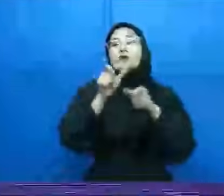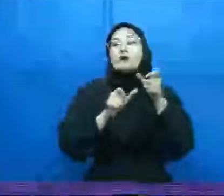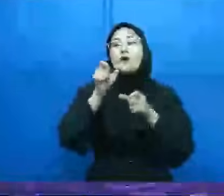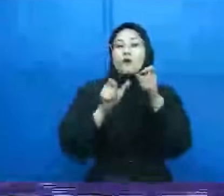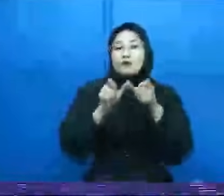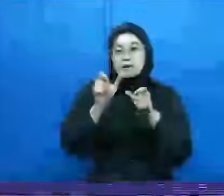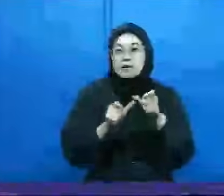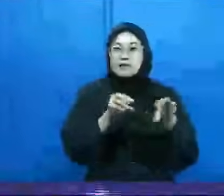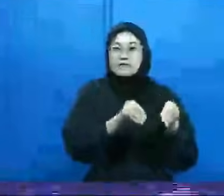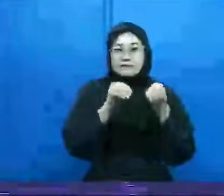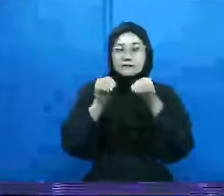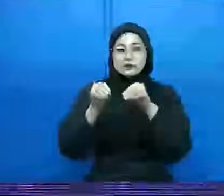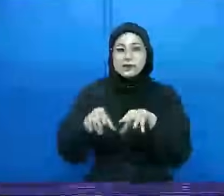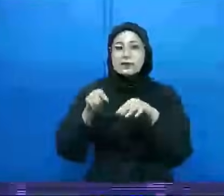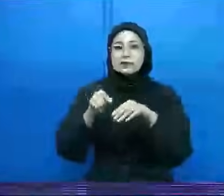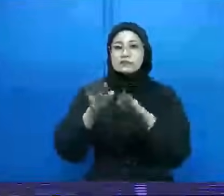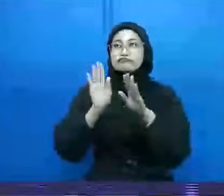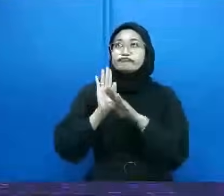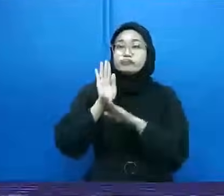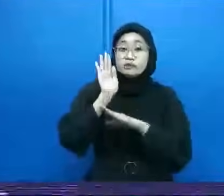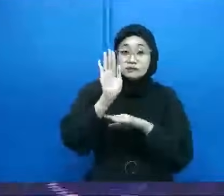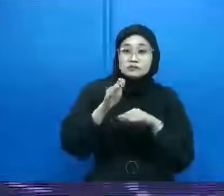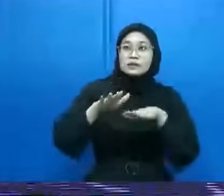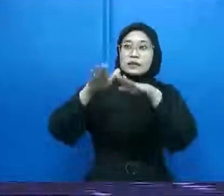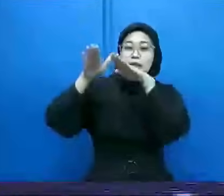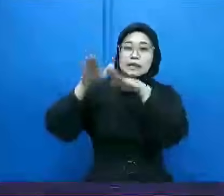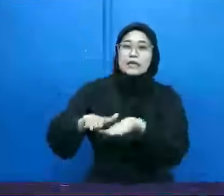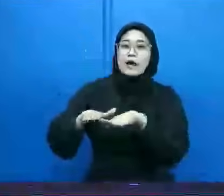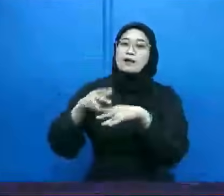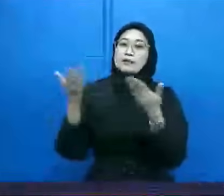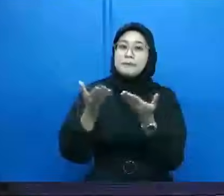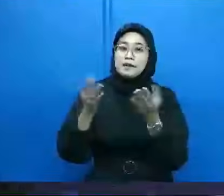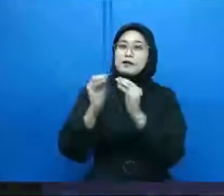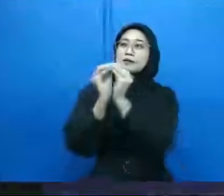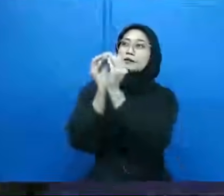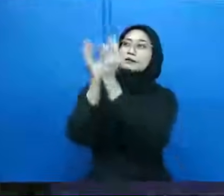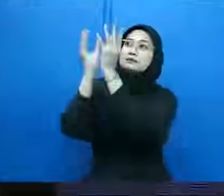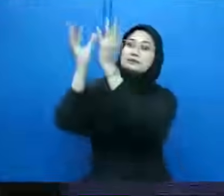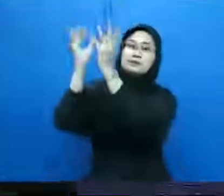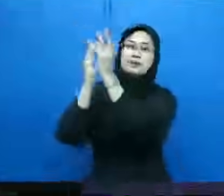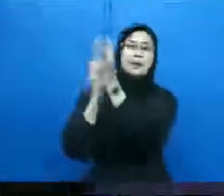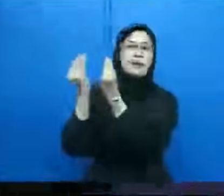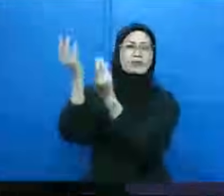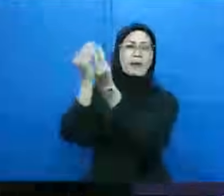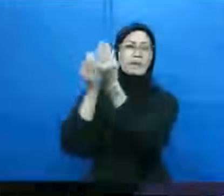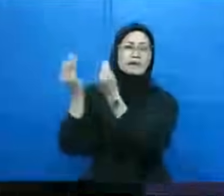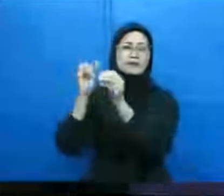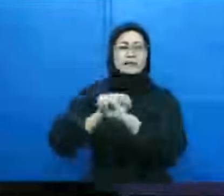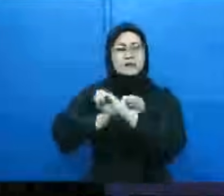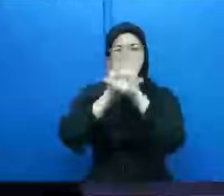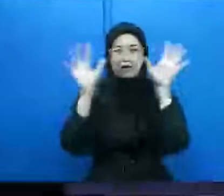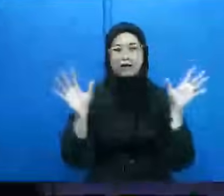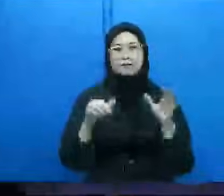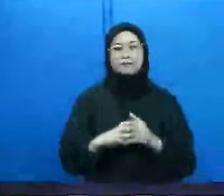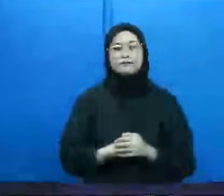segala keindahan-keindahannya. Saya mau tanya pada ikhwan. Antum kalau tinggal di komplek yang paling bagus, yang paling indah,